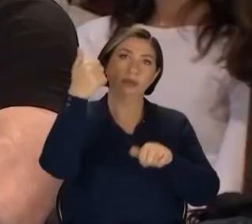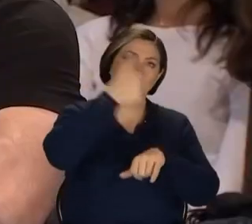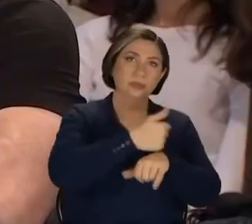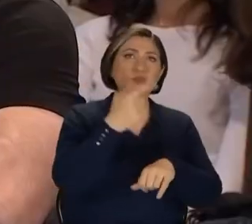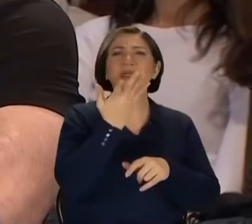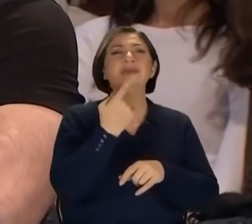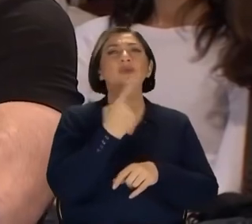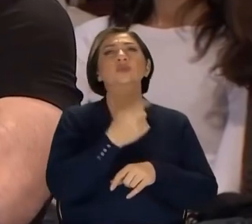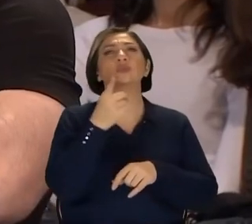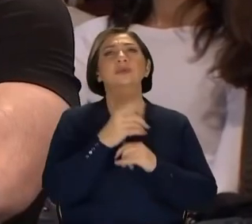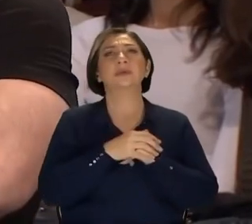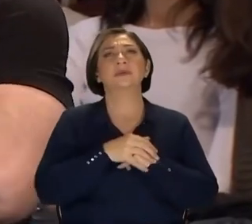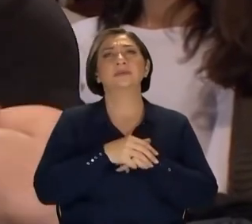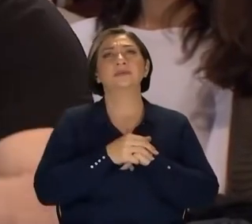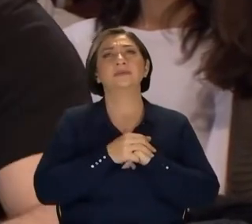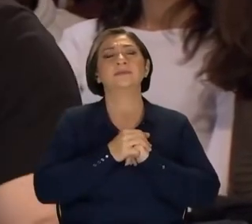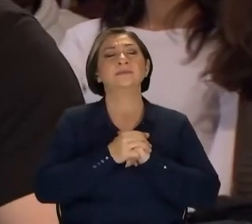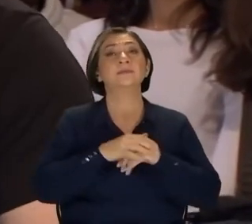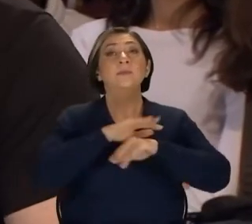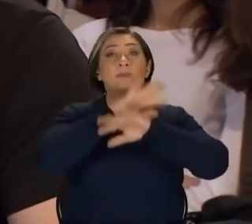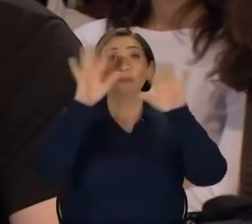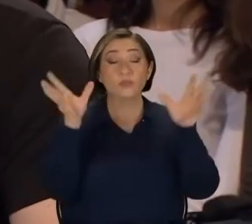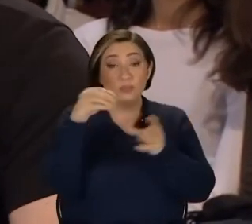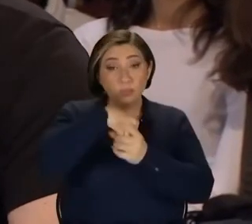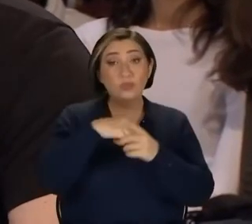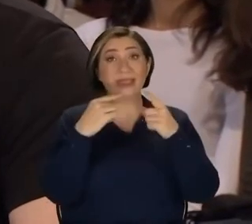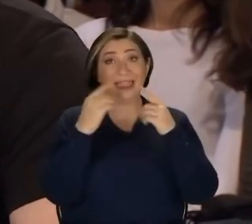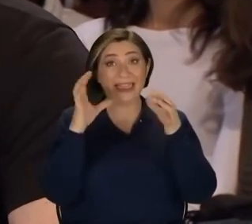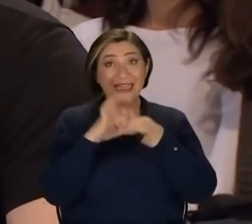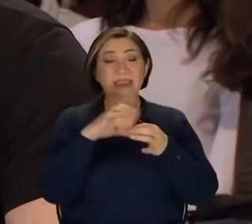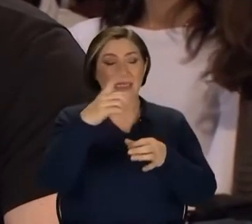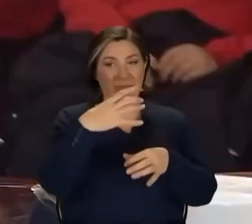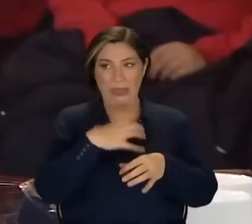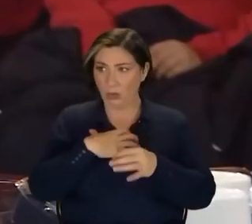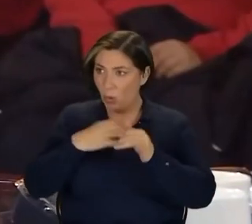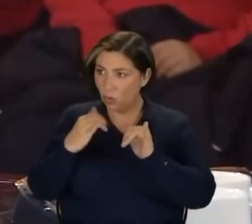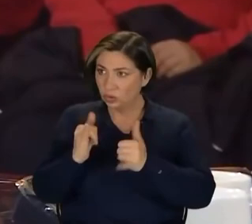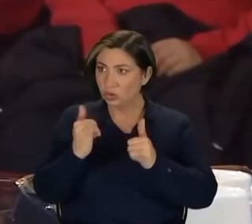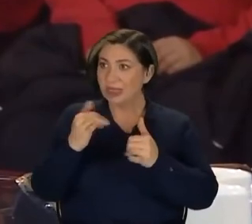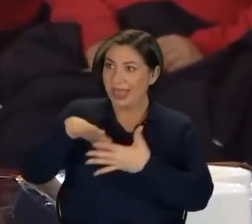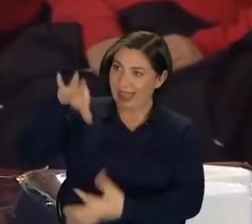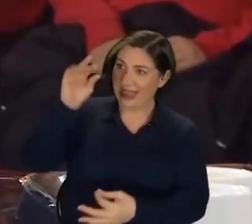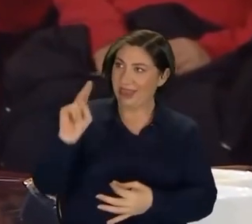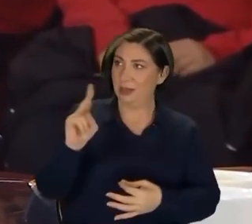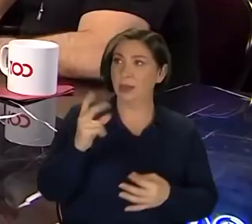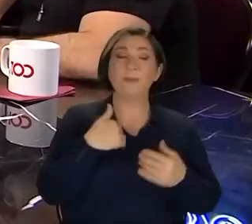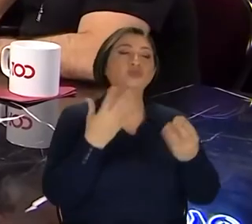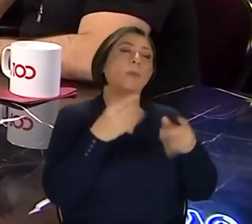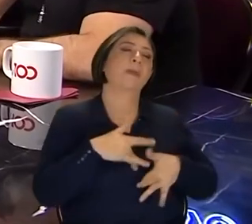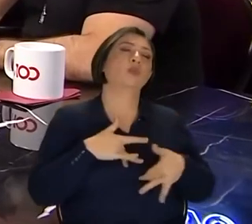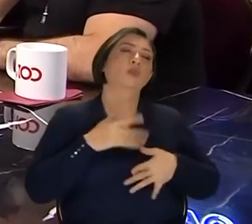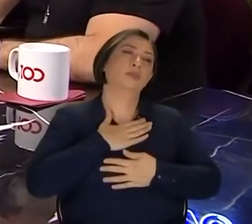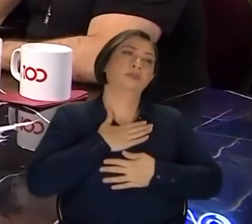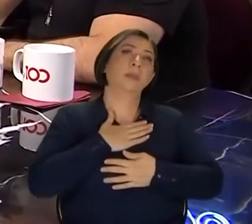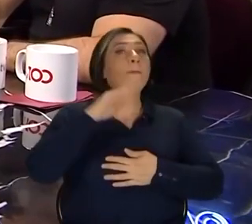Ne diyorsun o film hakkında? Ya bütünüyle ilgili... Sen kendi oyunculuğunla ilgili ne diyorsun? Ben çok memnunum. Yani tamam.